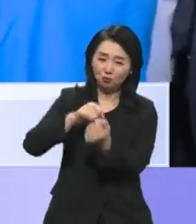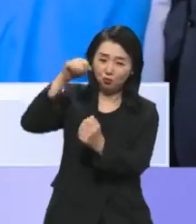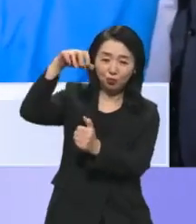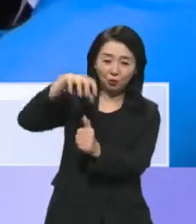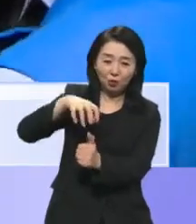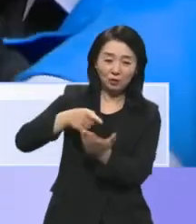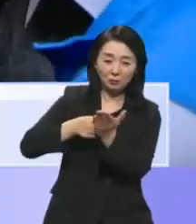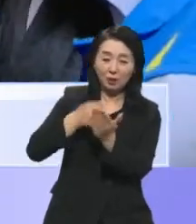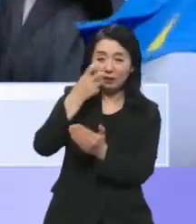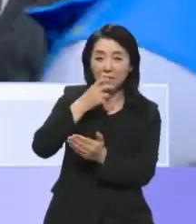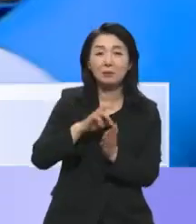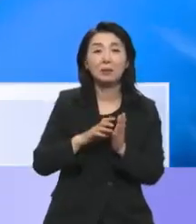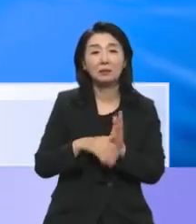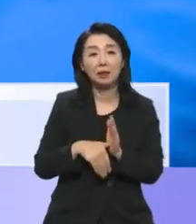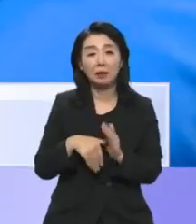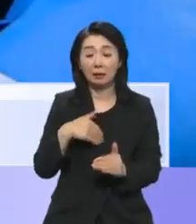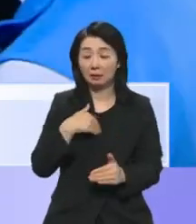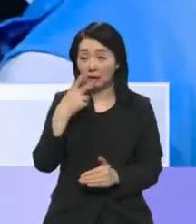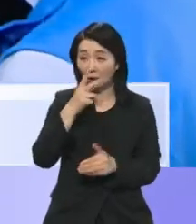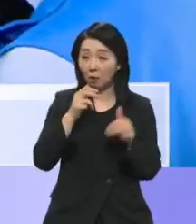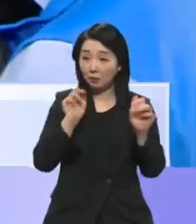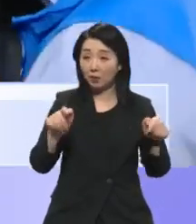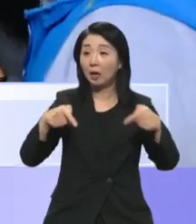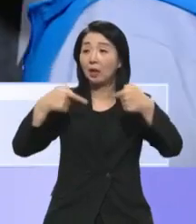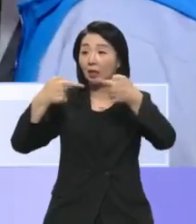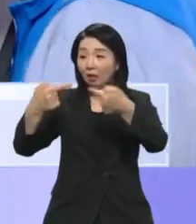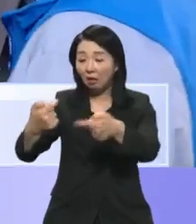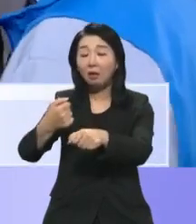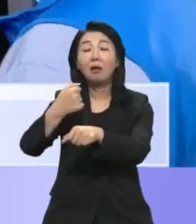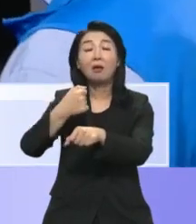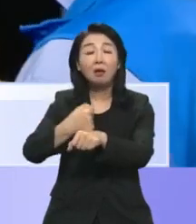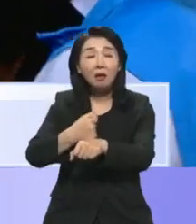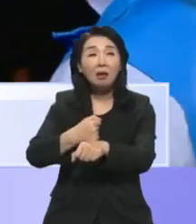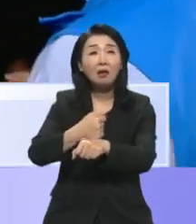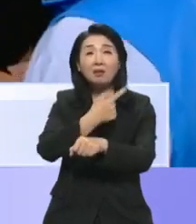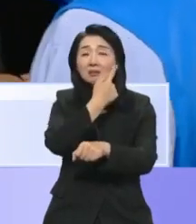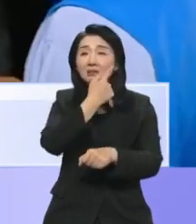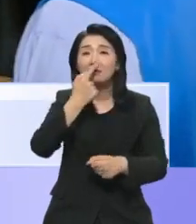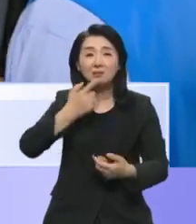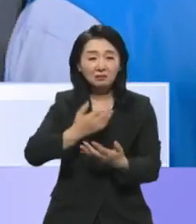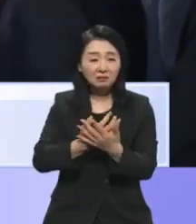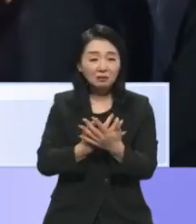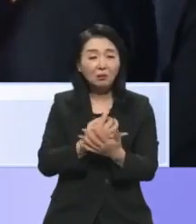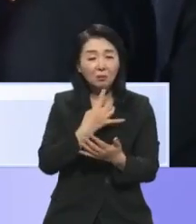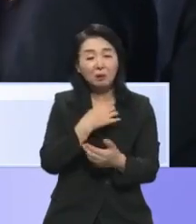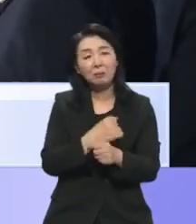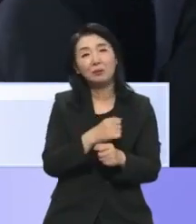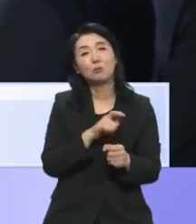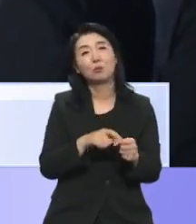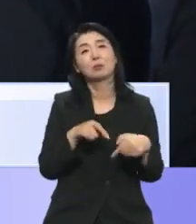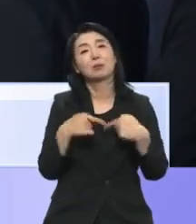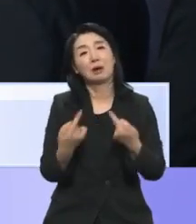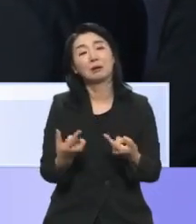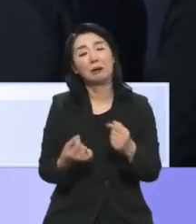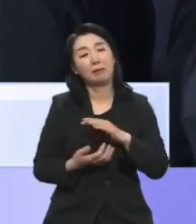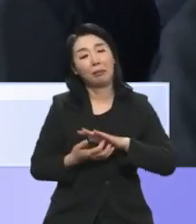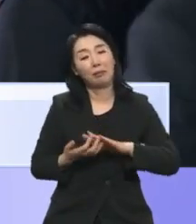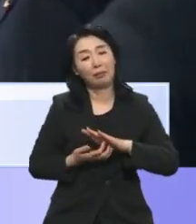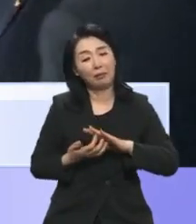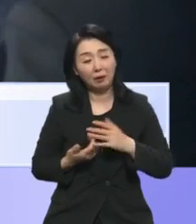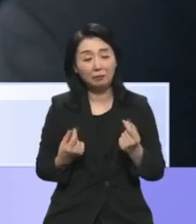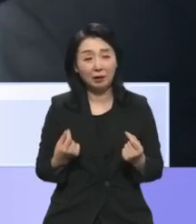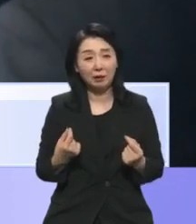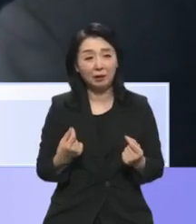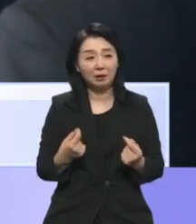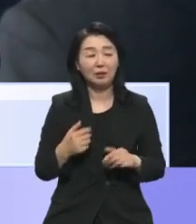이런 걸 심사할 때 내가 검찰조사에 간노라라고 하는 그런 증거만 만들려고 갔던 거 아닌가 싶은 생각이 들 정도로 검찰